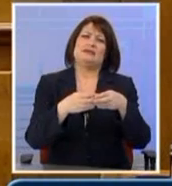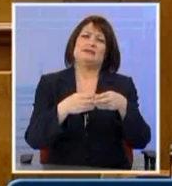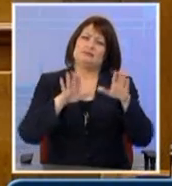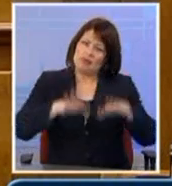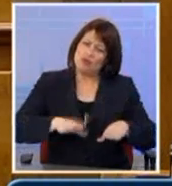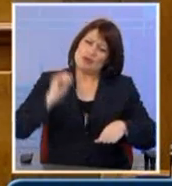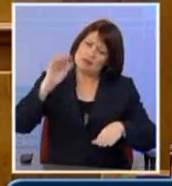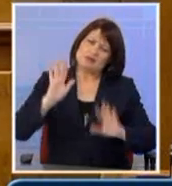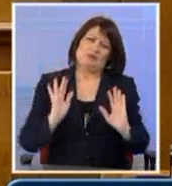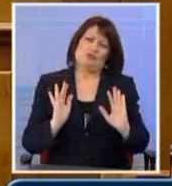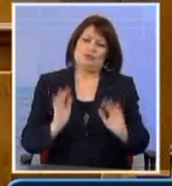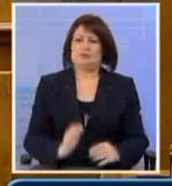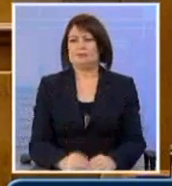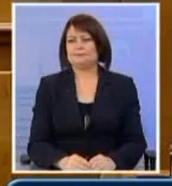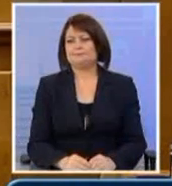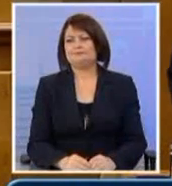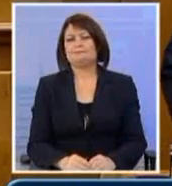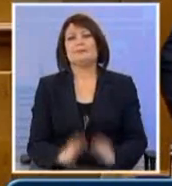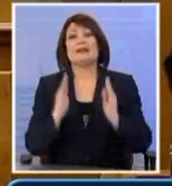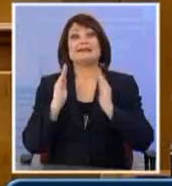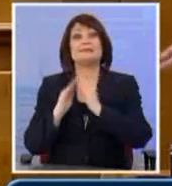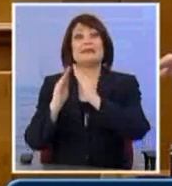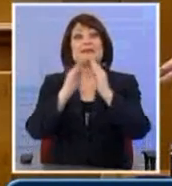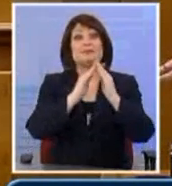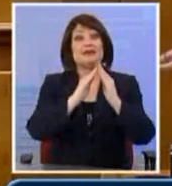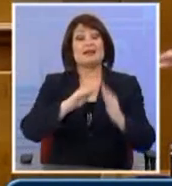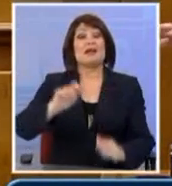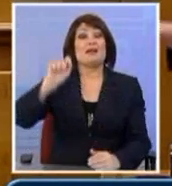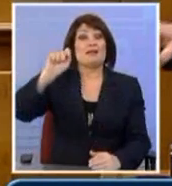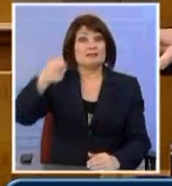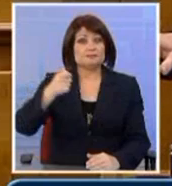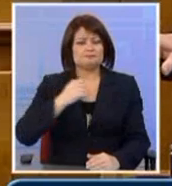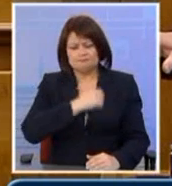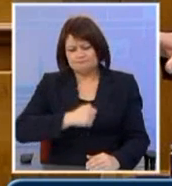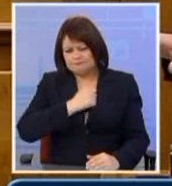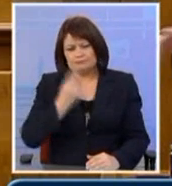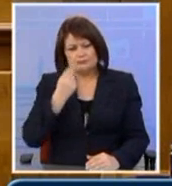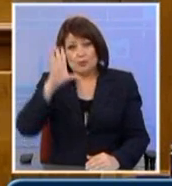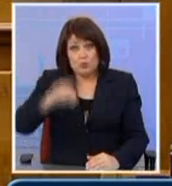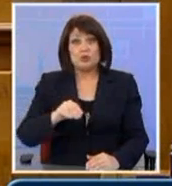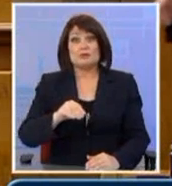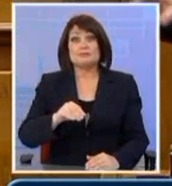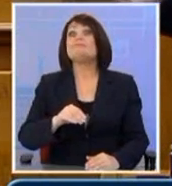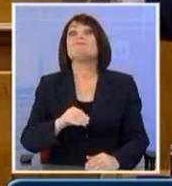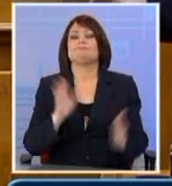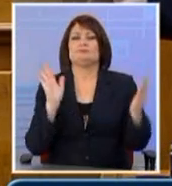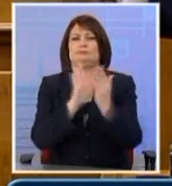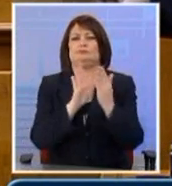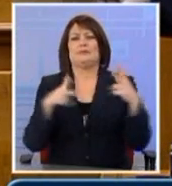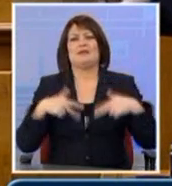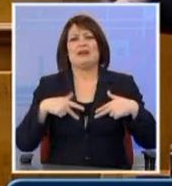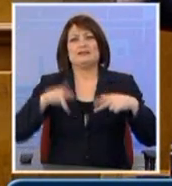και άλλων. Νοικοκυριά χωρίς ηλεκτρικό ρεύμα, αυτό το τραγικό φαινόμενο, το αντιμετώπισε η